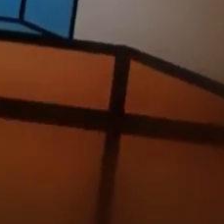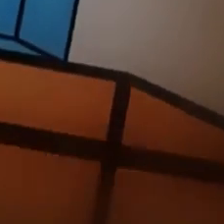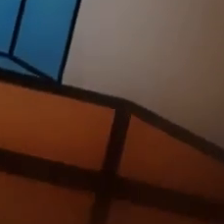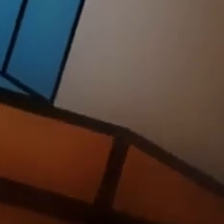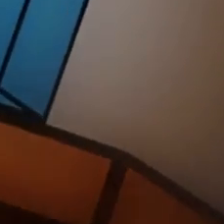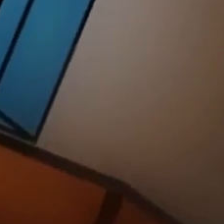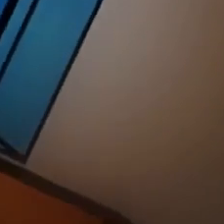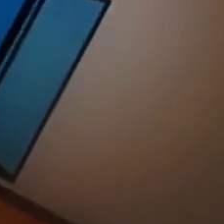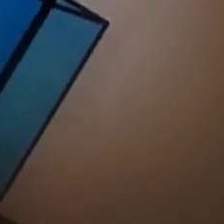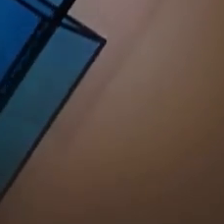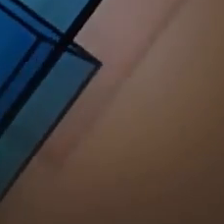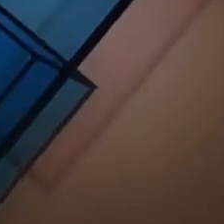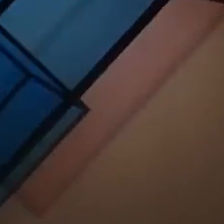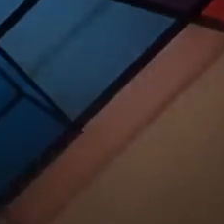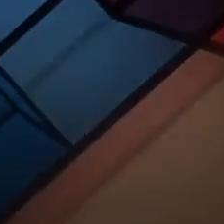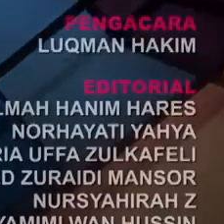Tak tahu. Macam mana nak